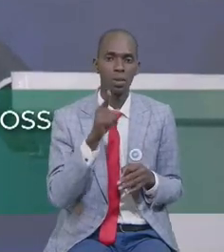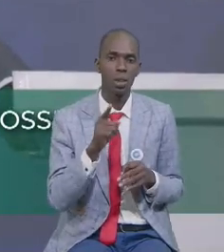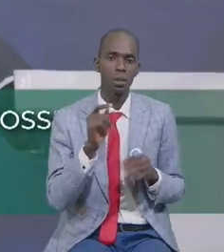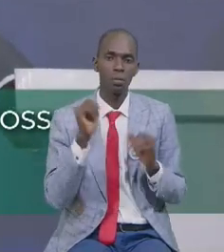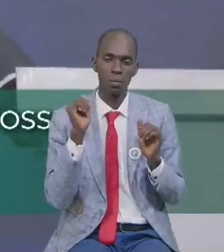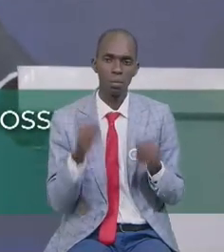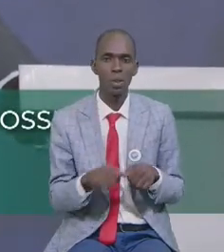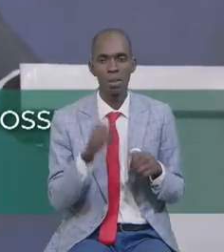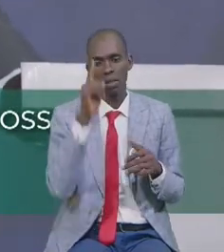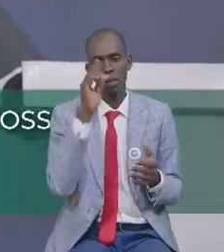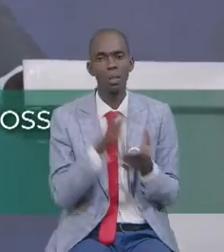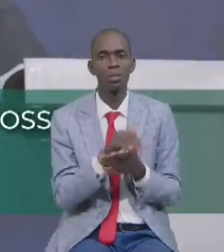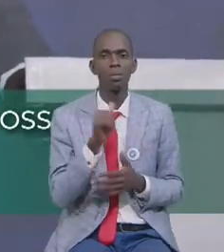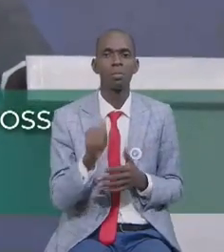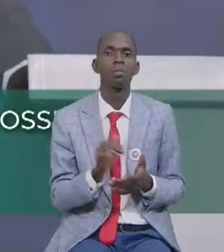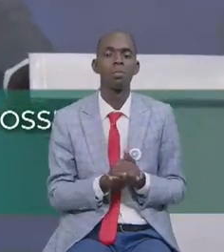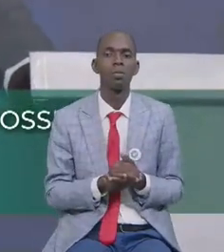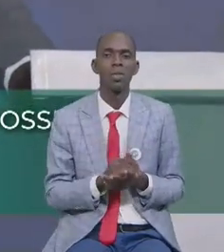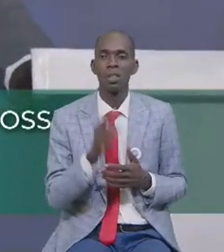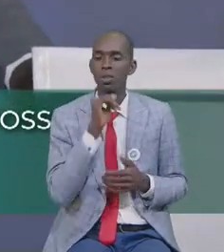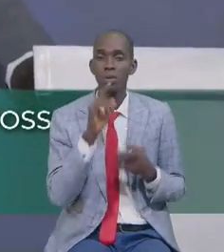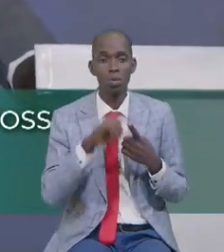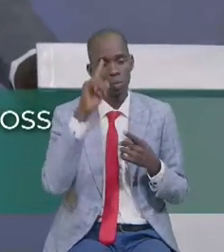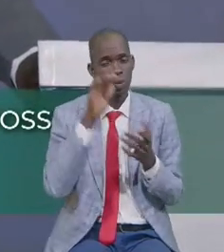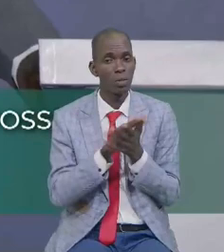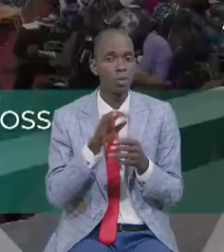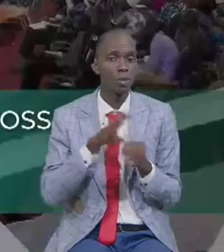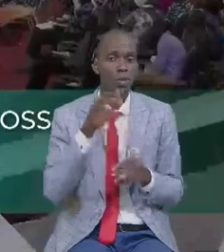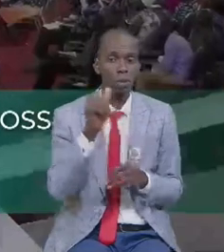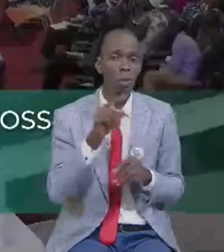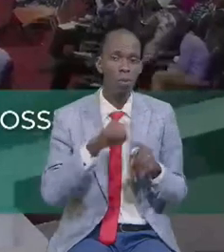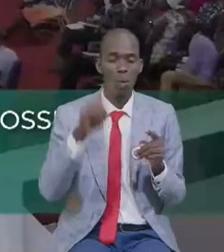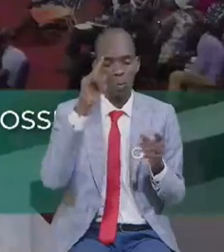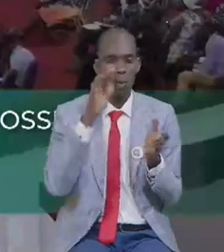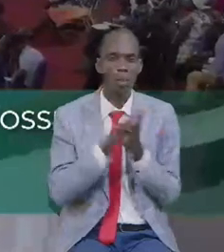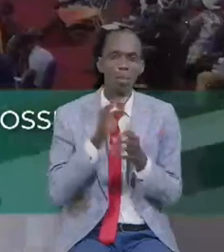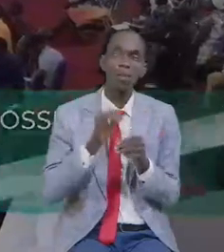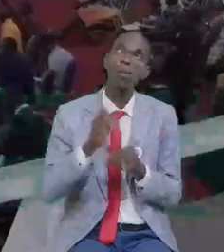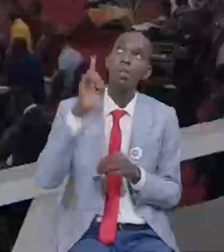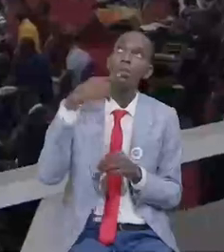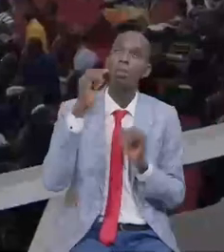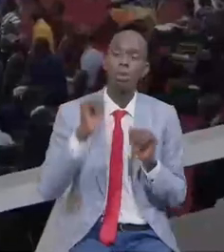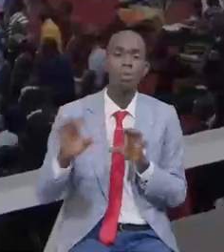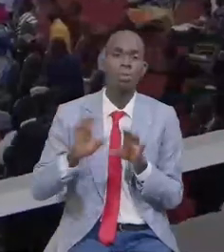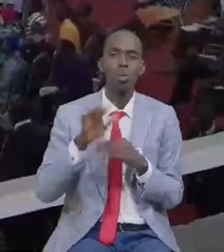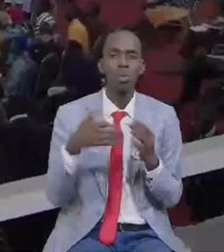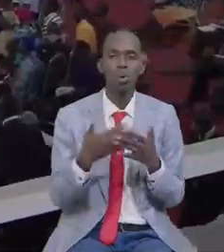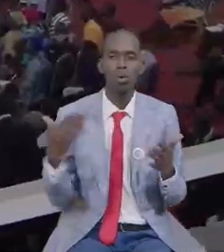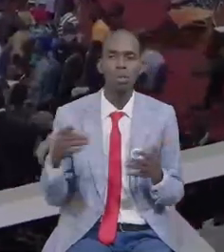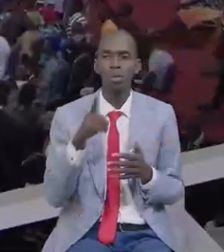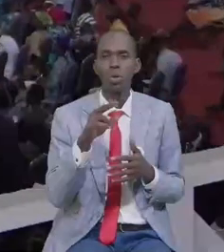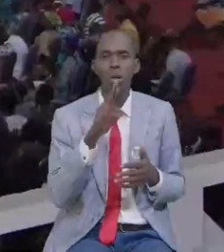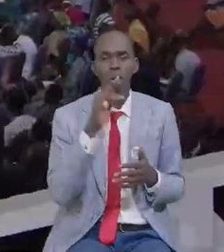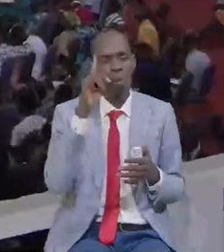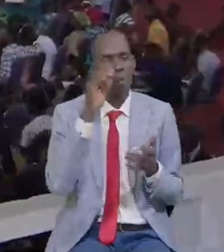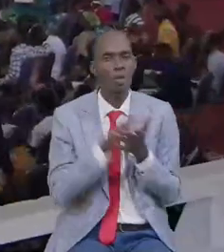croire. Tu ne crois pas en toi-même, tu crois en lui, celui qui peut tout faire. Tu crois au Dieu du